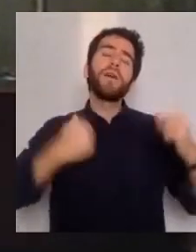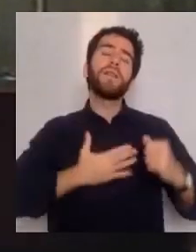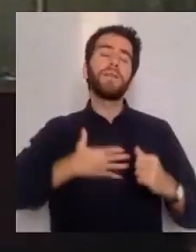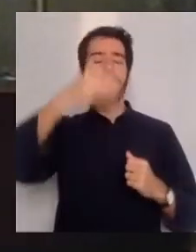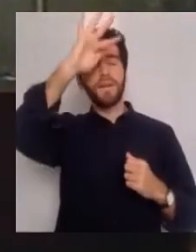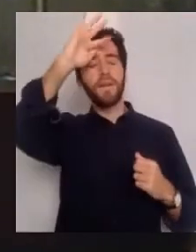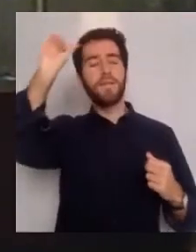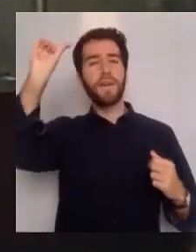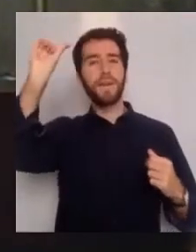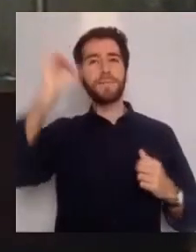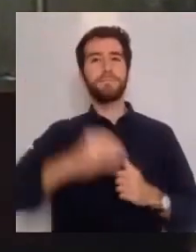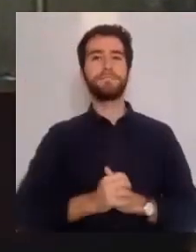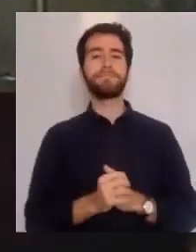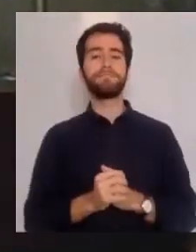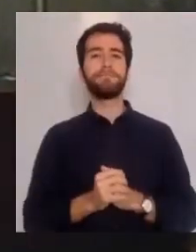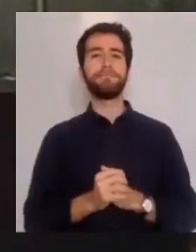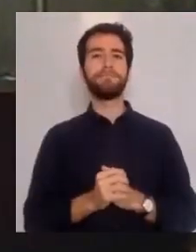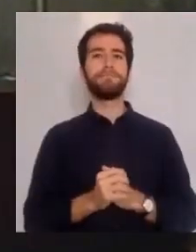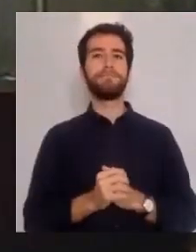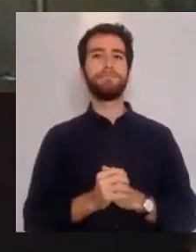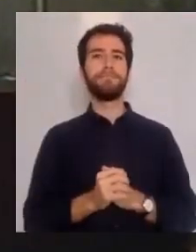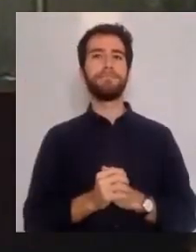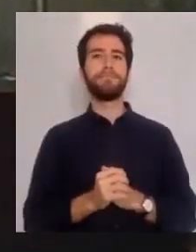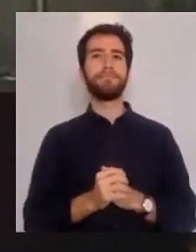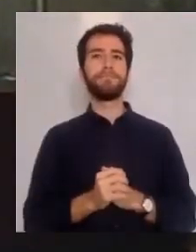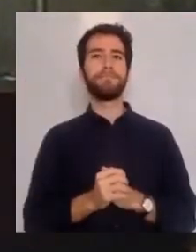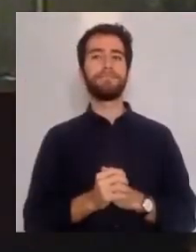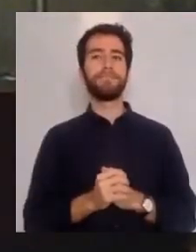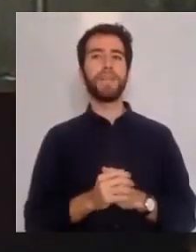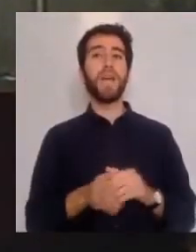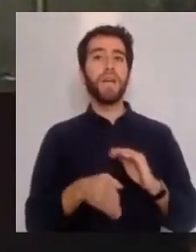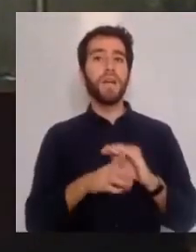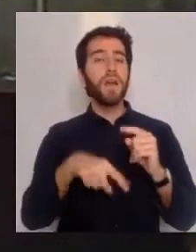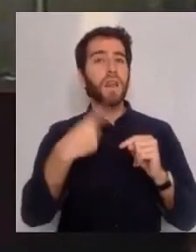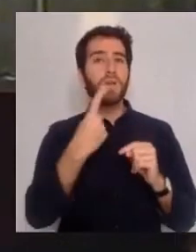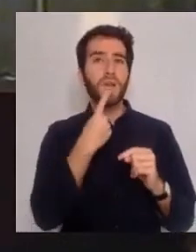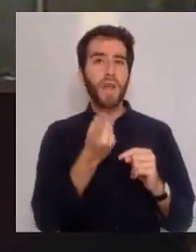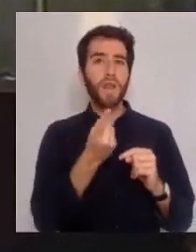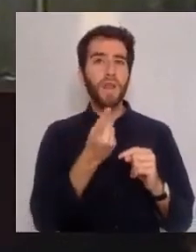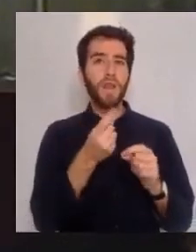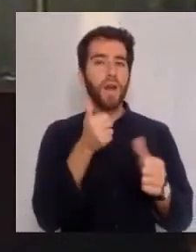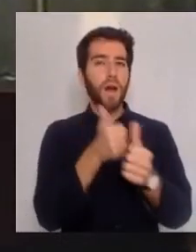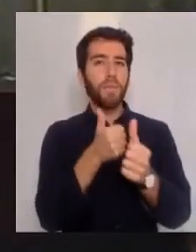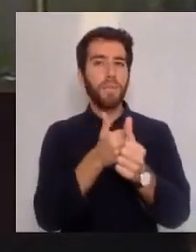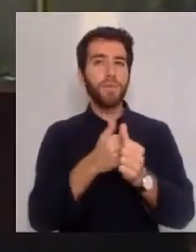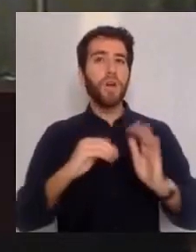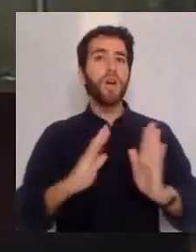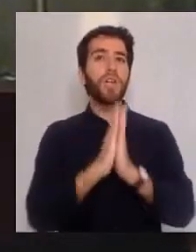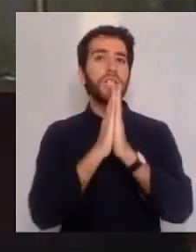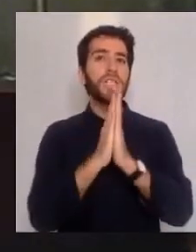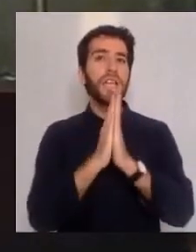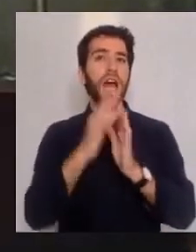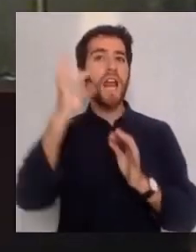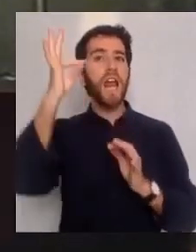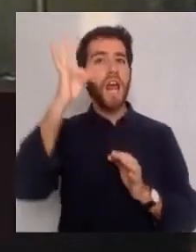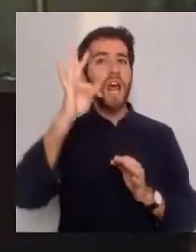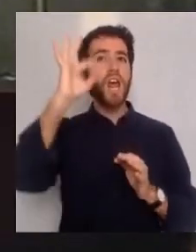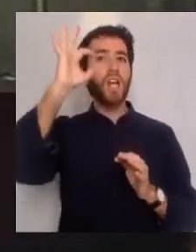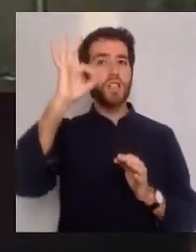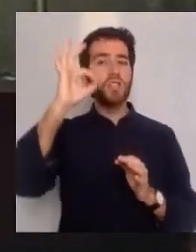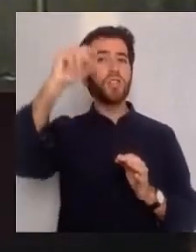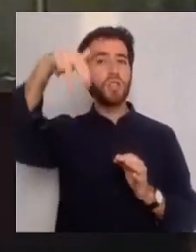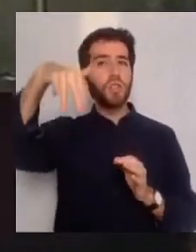I seguidament dir amb l'apòstol Sant Tomàs, l'incrèdul, tot tocant les llagues de